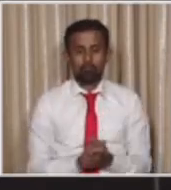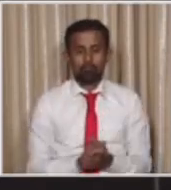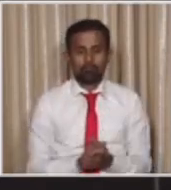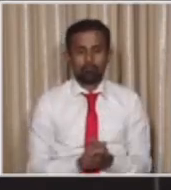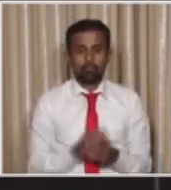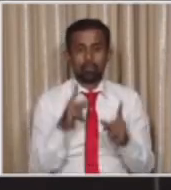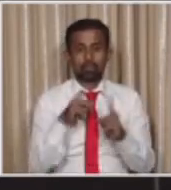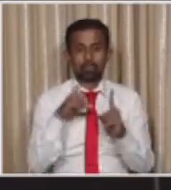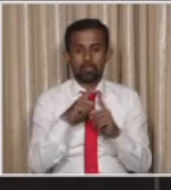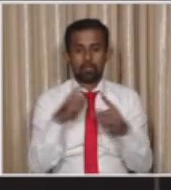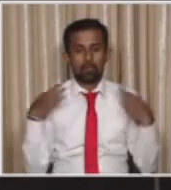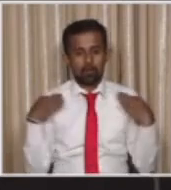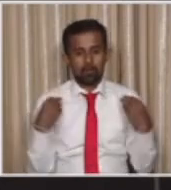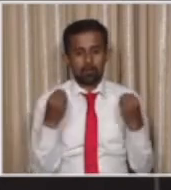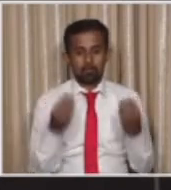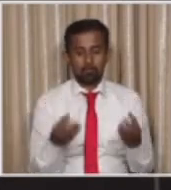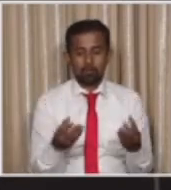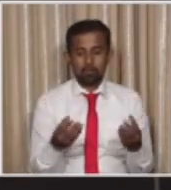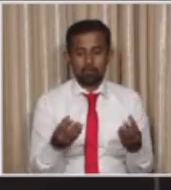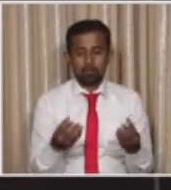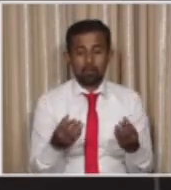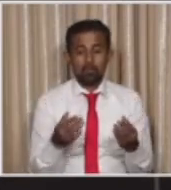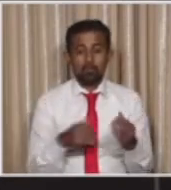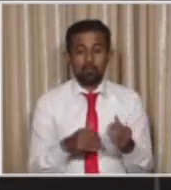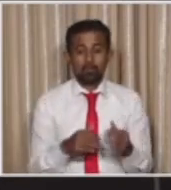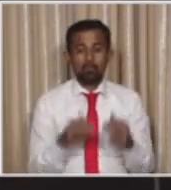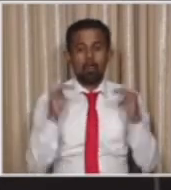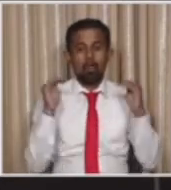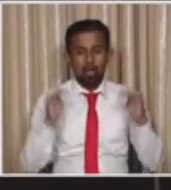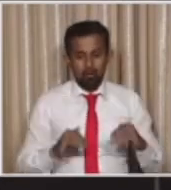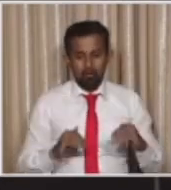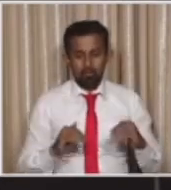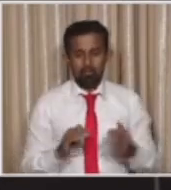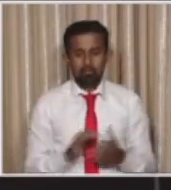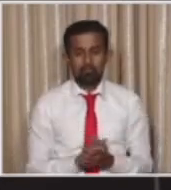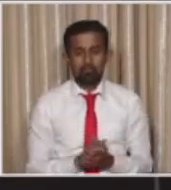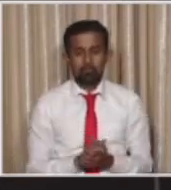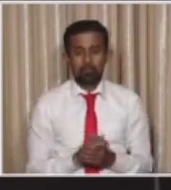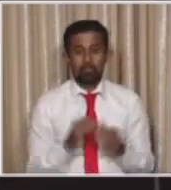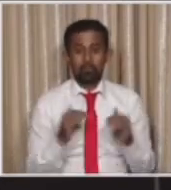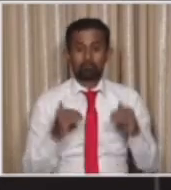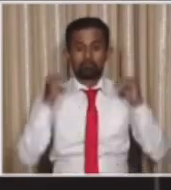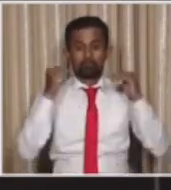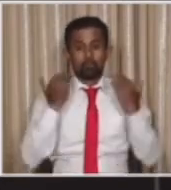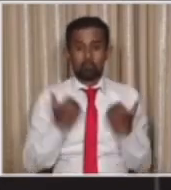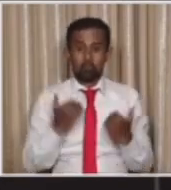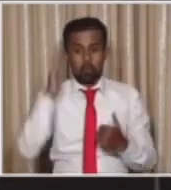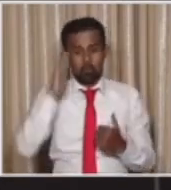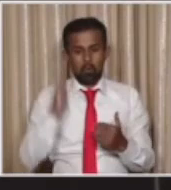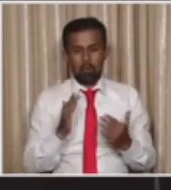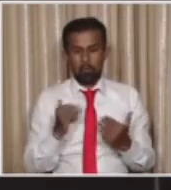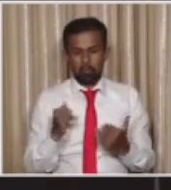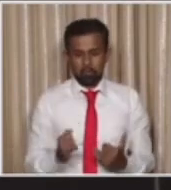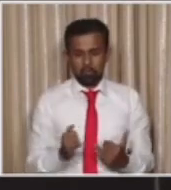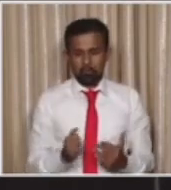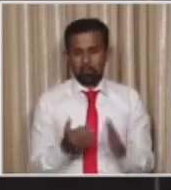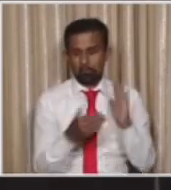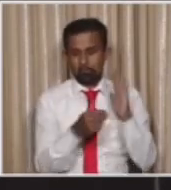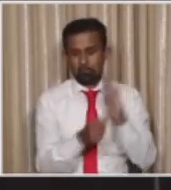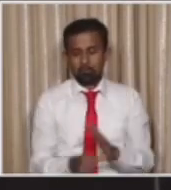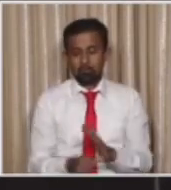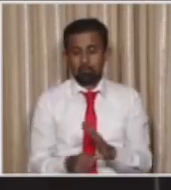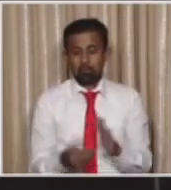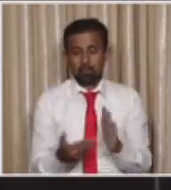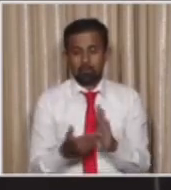තමයි අධ්‍යාපන පහසුකම්ද ඇත්ත වශයෙන්ම සාපේක්ෂව ඉතාම අඩුයි. බොහෝ අවස්ථාවල උසස් කුලයේ අය පහත් කුලයේ අයට හිරියට අඩත් වෙන්න කරනවා.